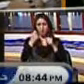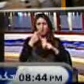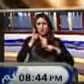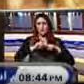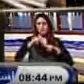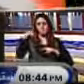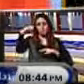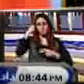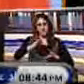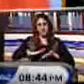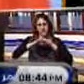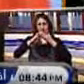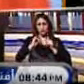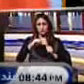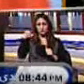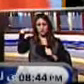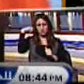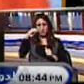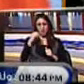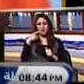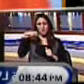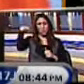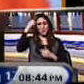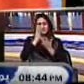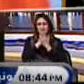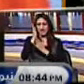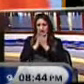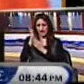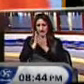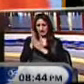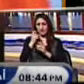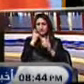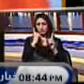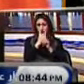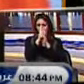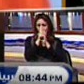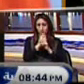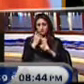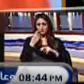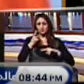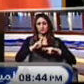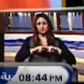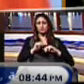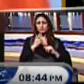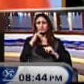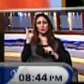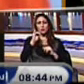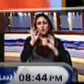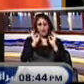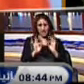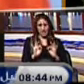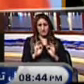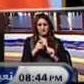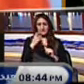الدولي. محمد كامل عمرو وزير الخارجية طالب خلال لقائه بنظيره الإريتري بضرورة ألا